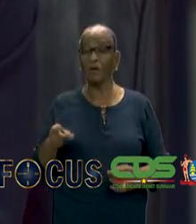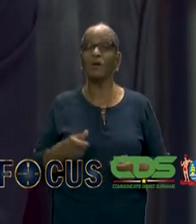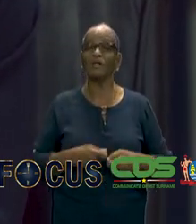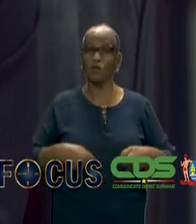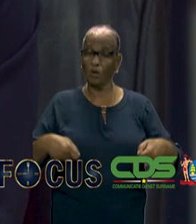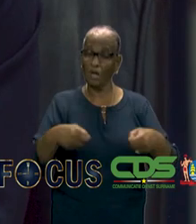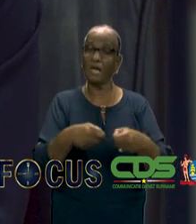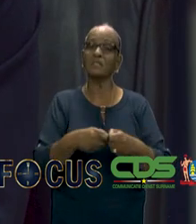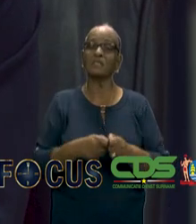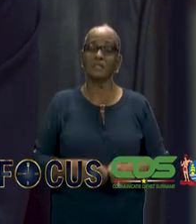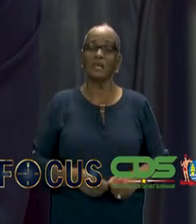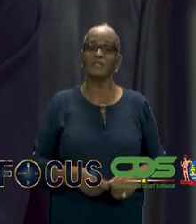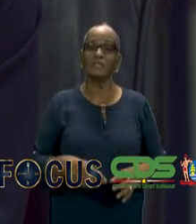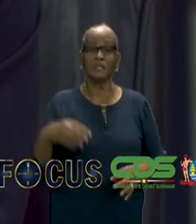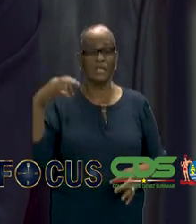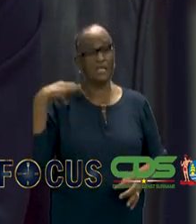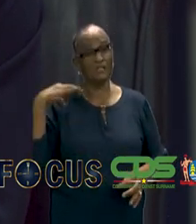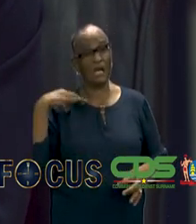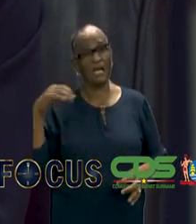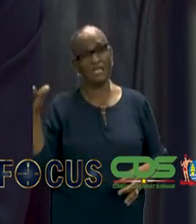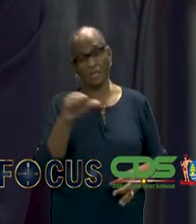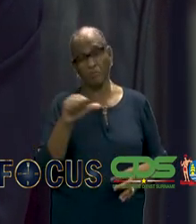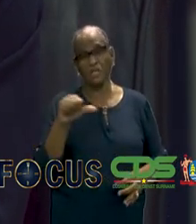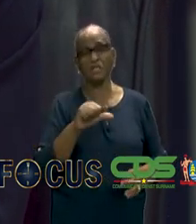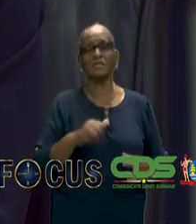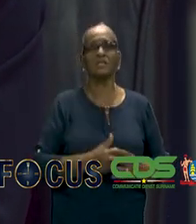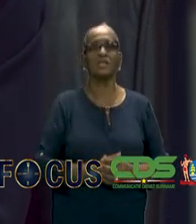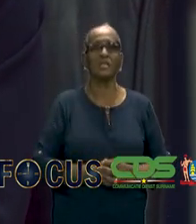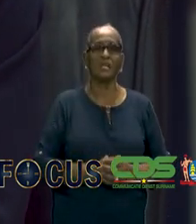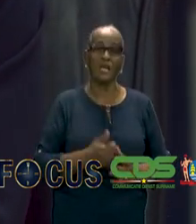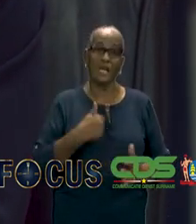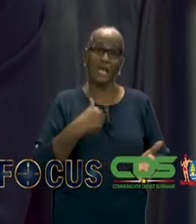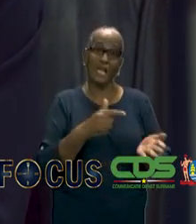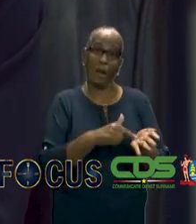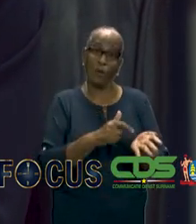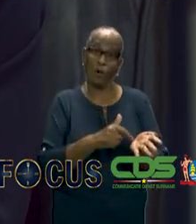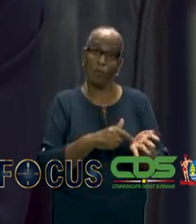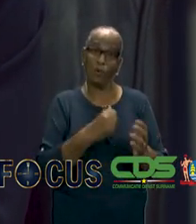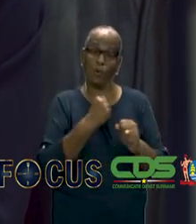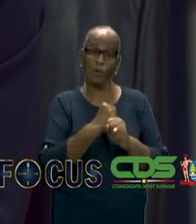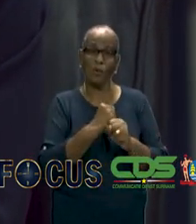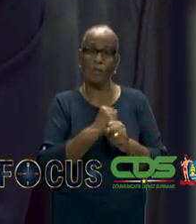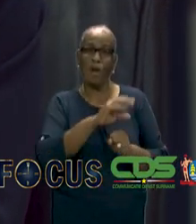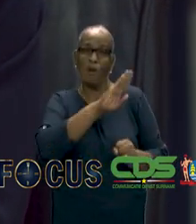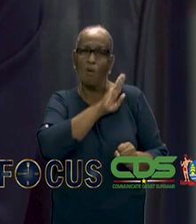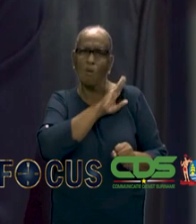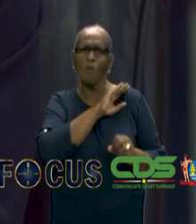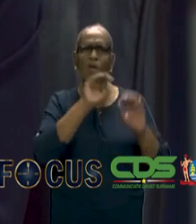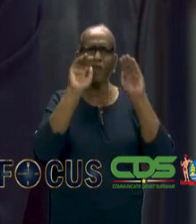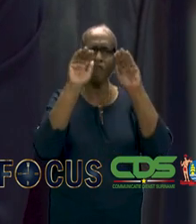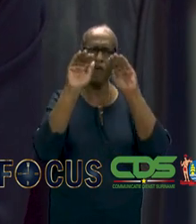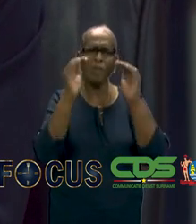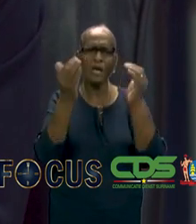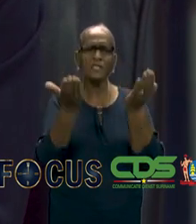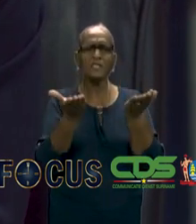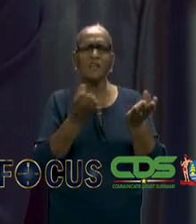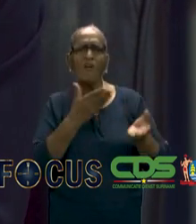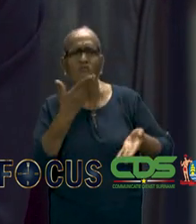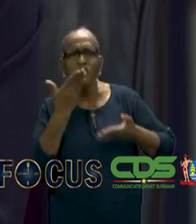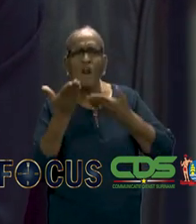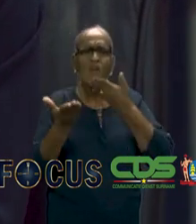is van het ministerie van ROM, heb ik gelijk gebruik gemaakt van de mogelijkheid om ook daar te informeren op welk gebied